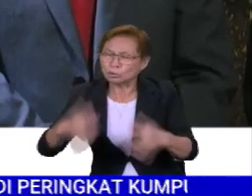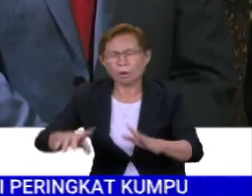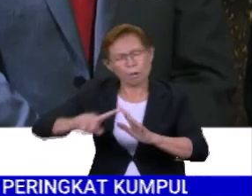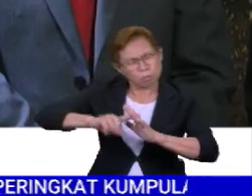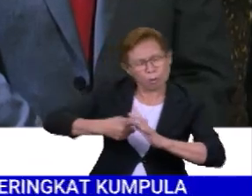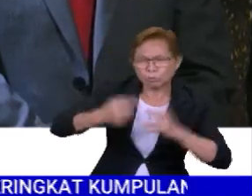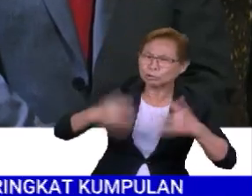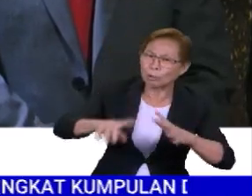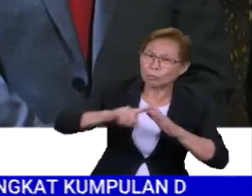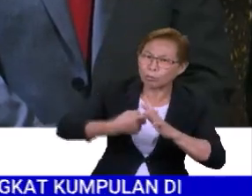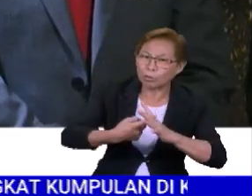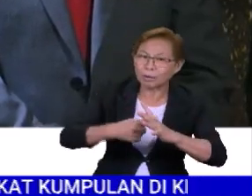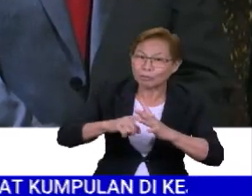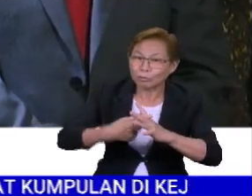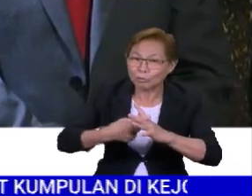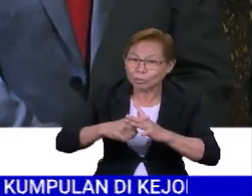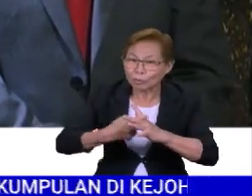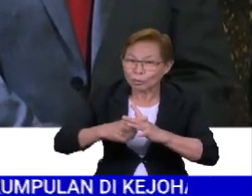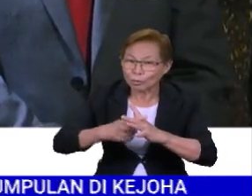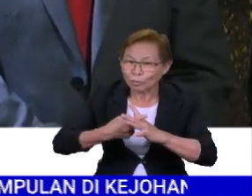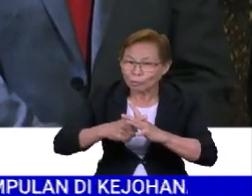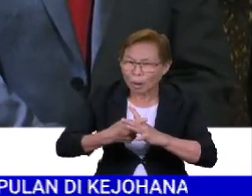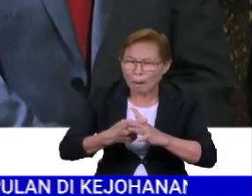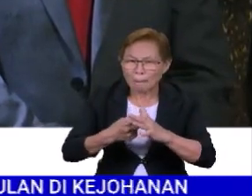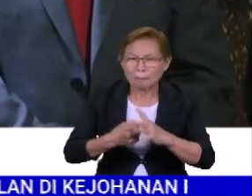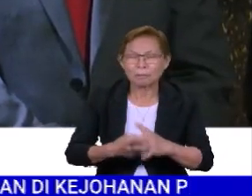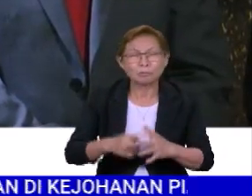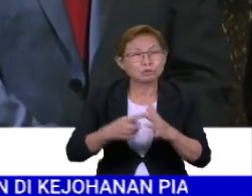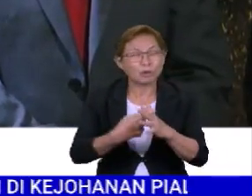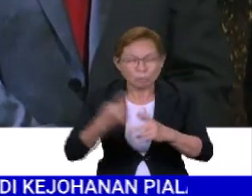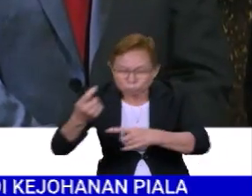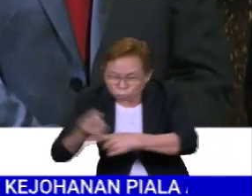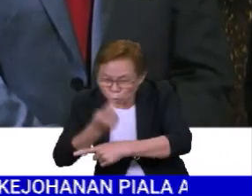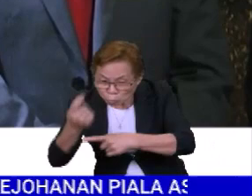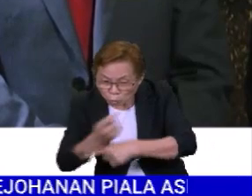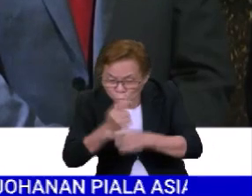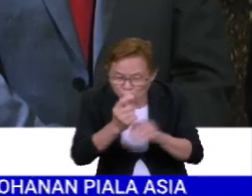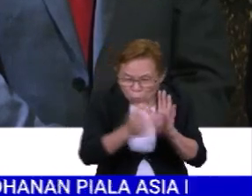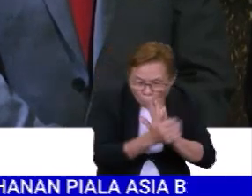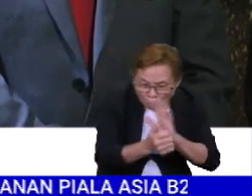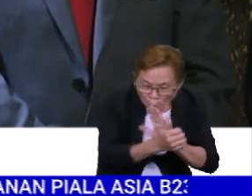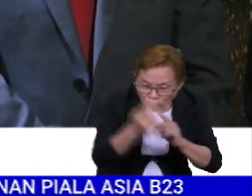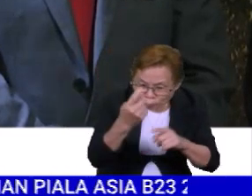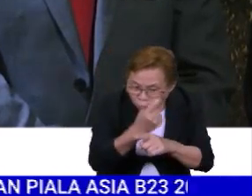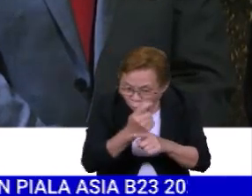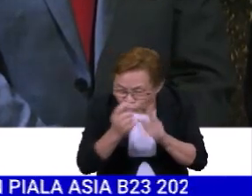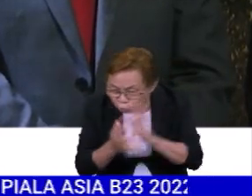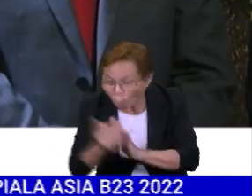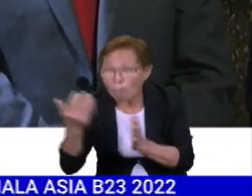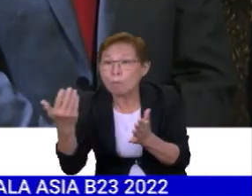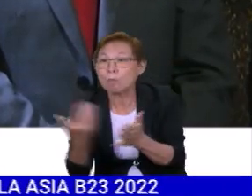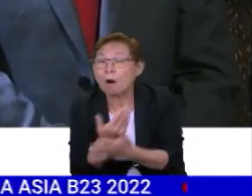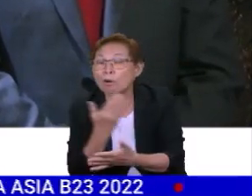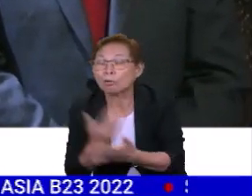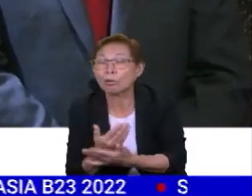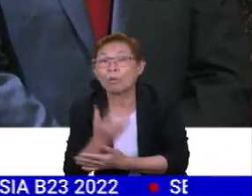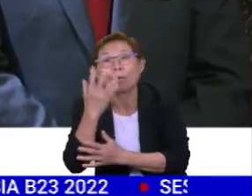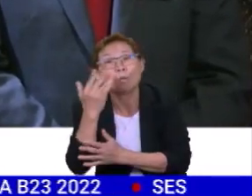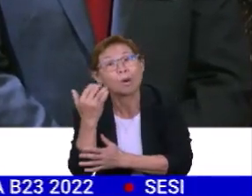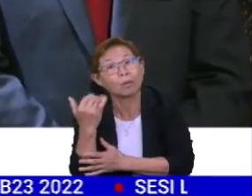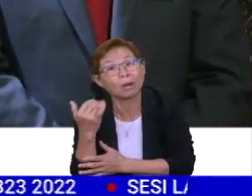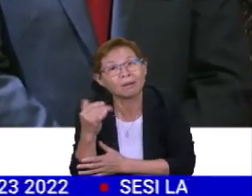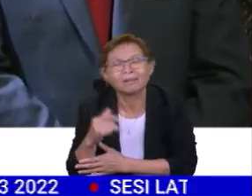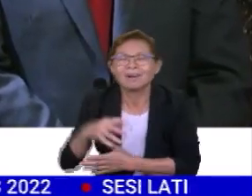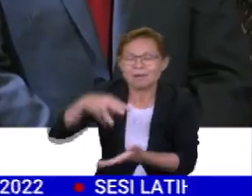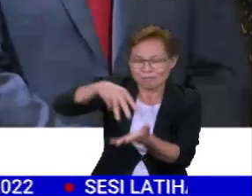mula diberikan banyak skill-skill yang baru. Kerana untuk memberikan